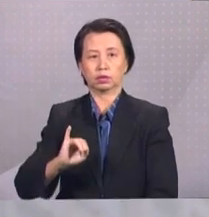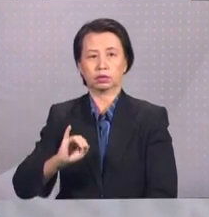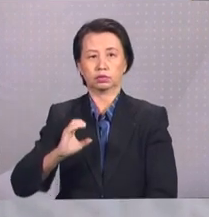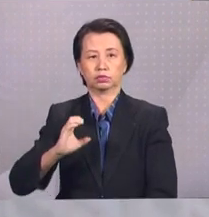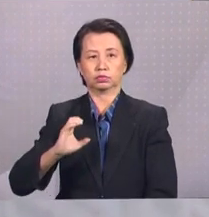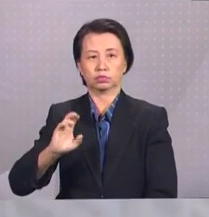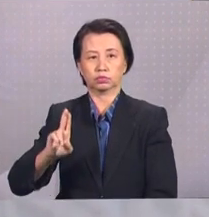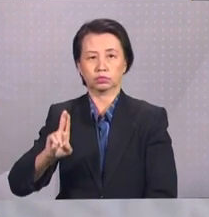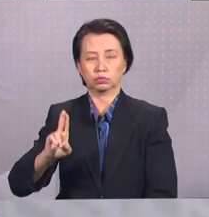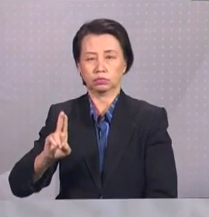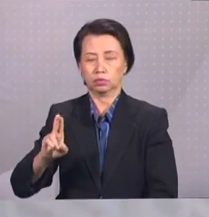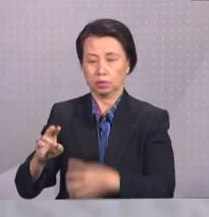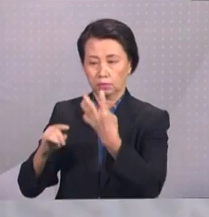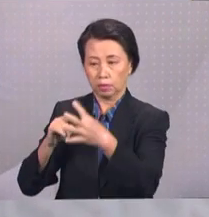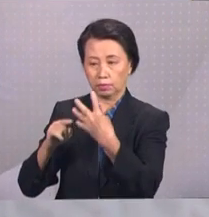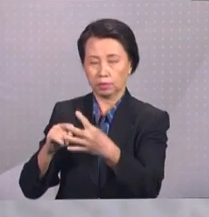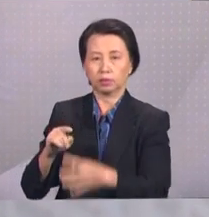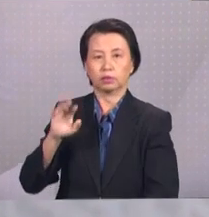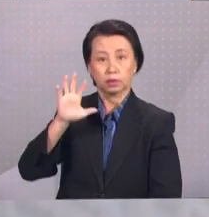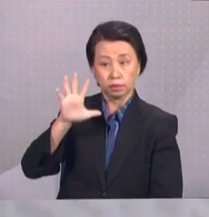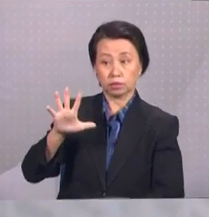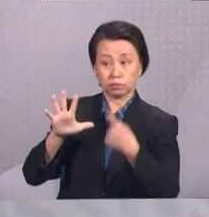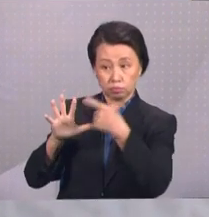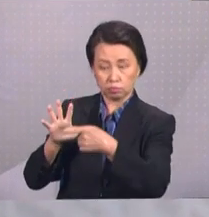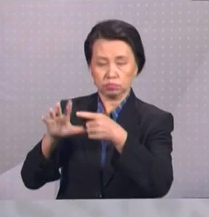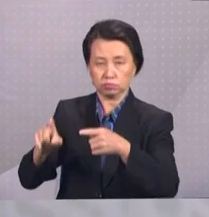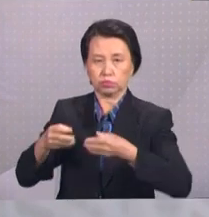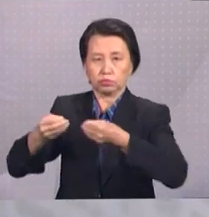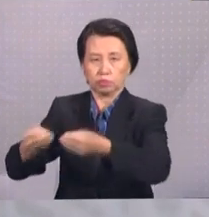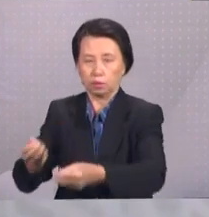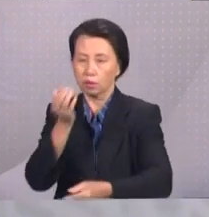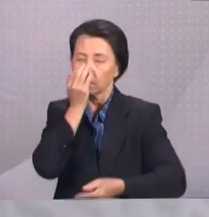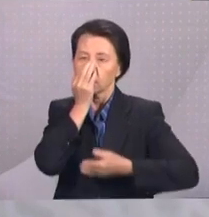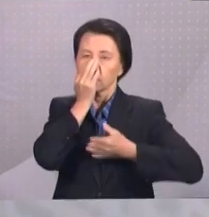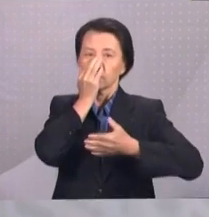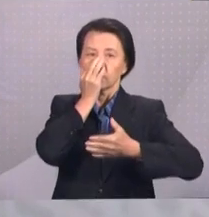dan rapper jumlah tersebut lima kiss memerlukan bantuan pernapasan ya